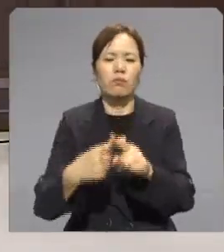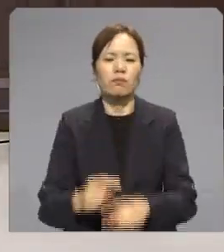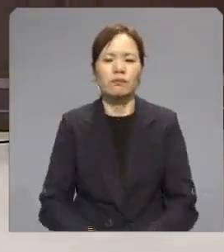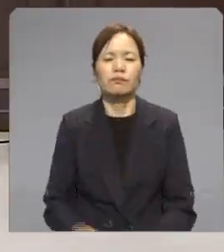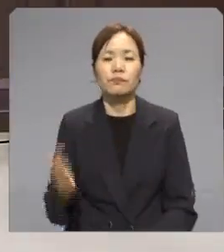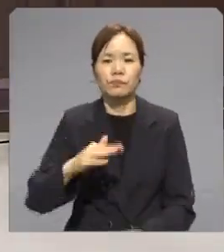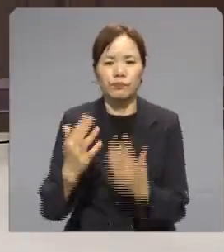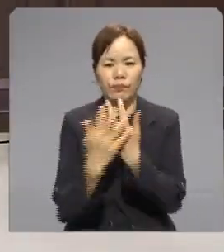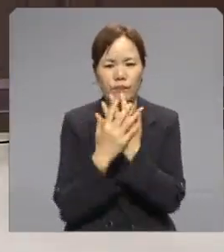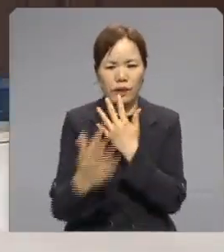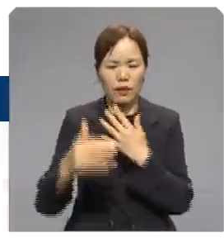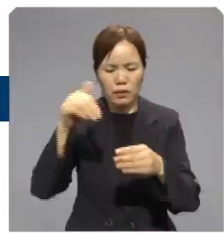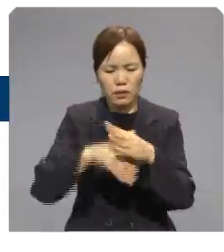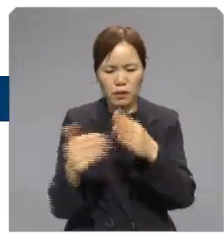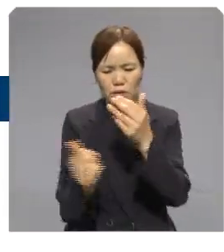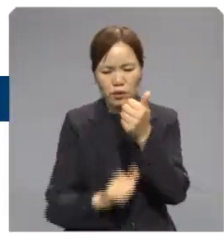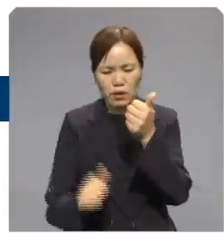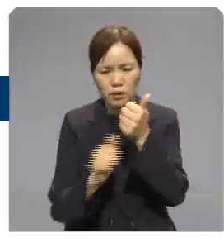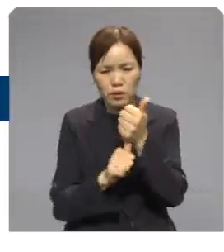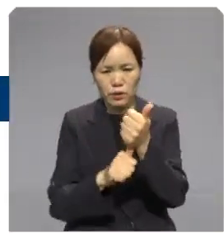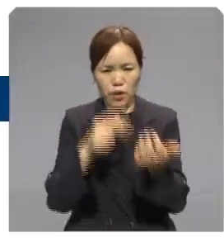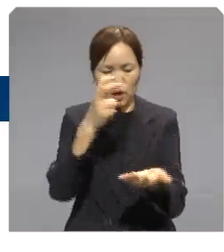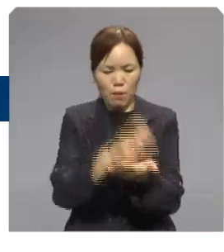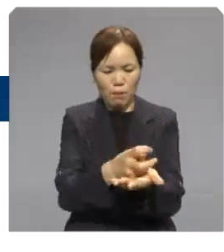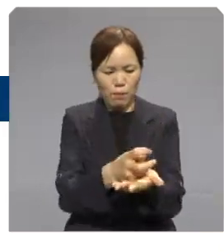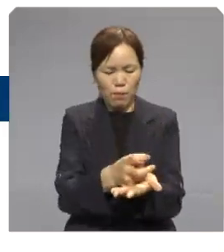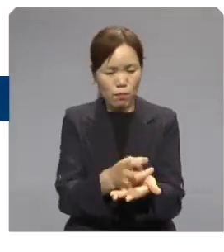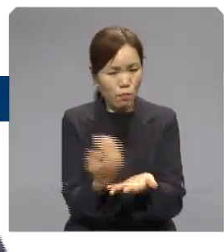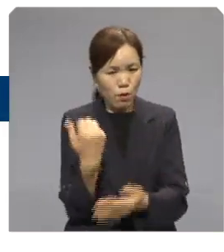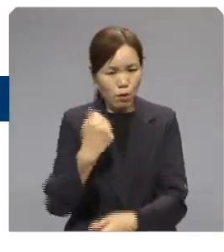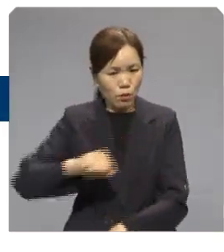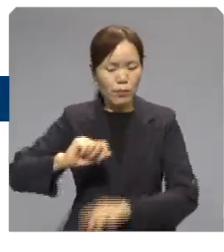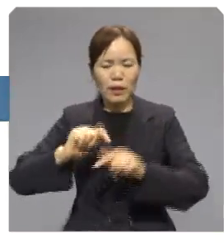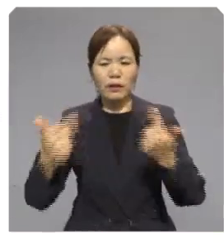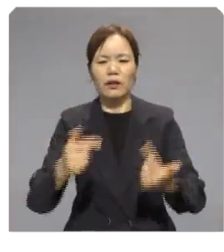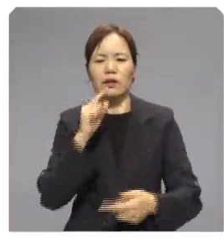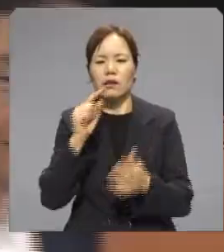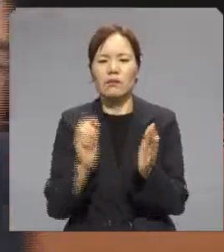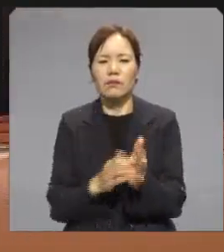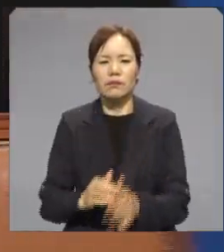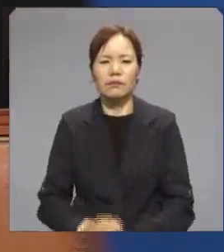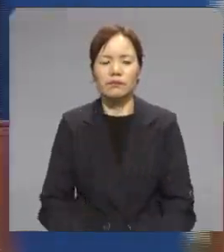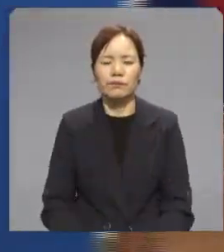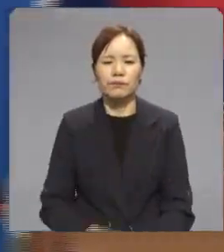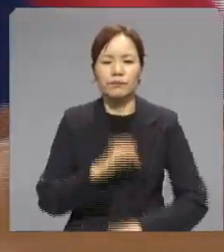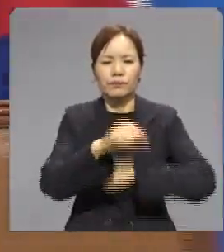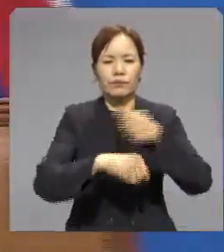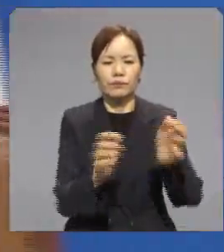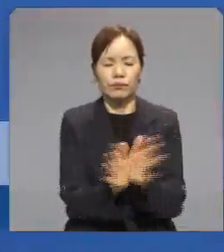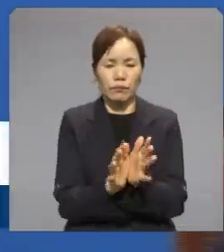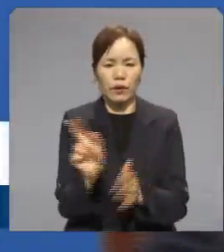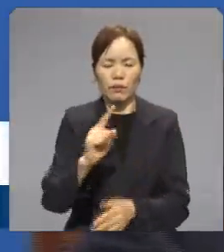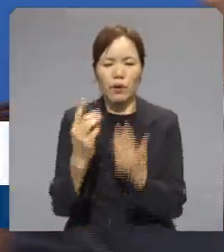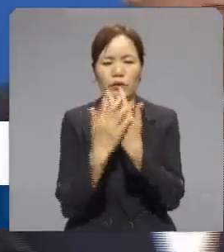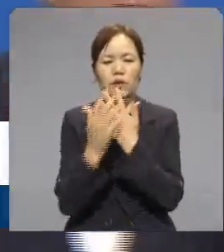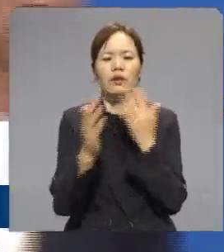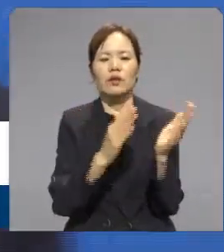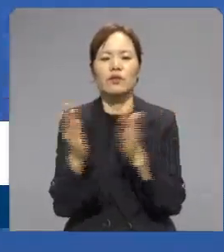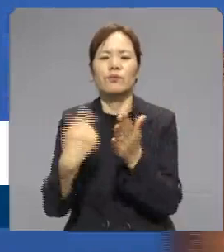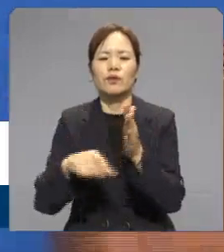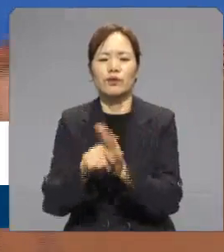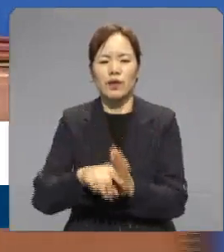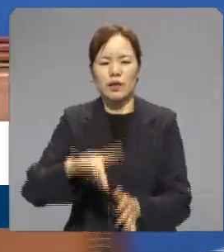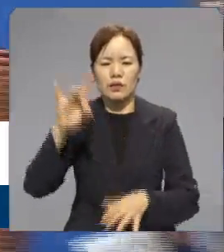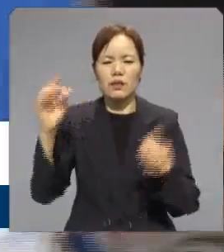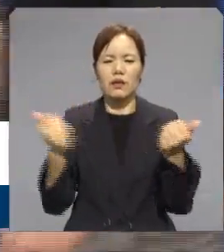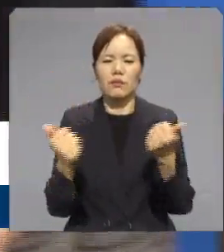하지만 전당대회 선관위는 당원 당규를 위반한 것이 아니라고 일축했습니다 더불어민주당도 전당대회 준비를 위한 첫